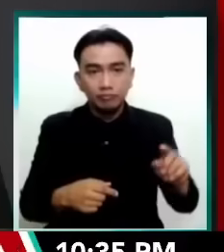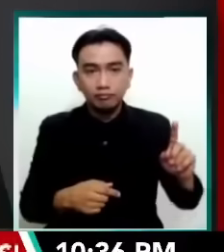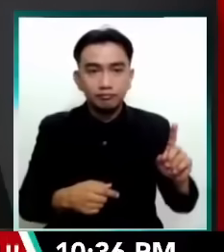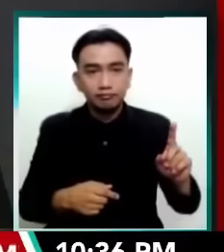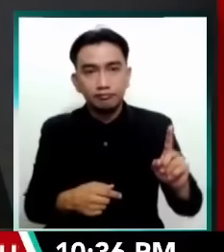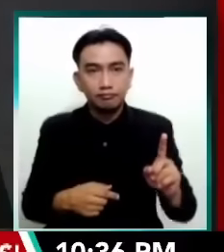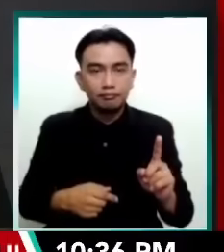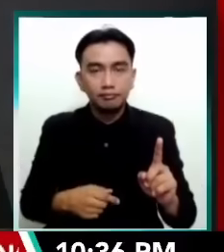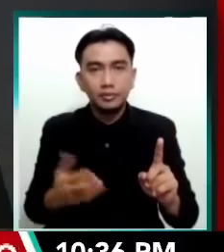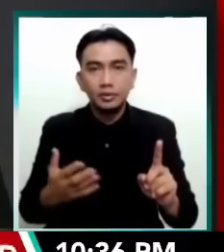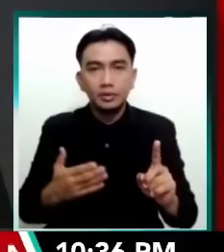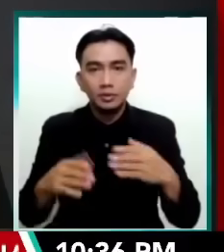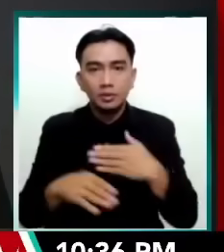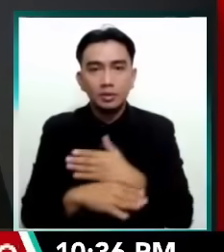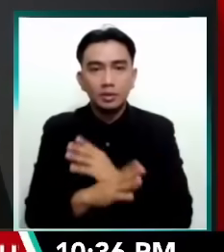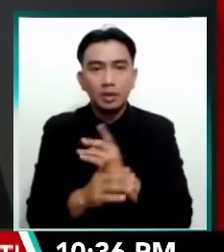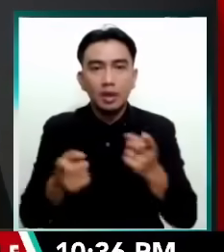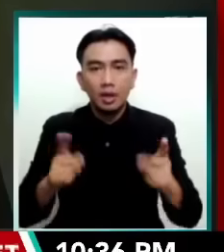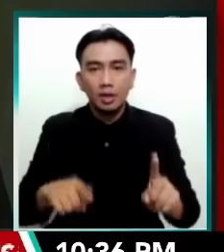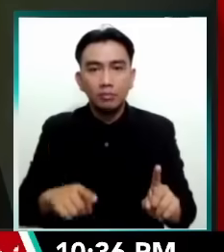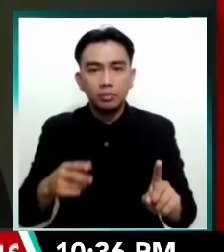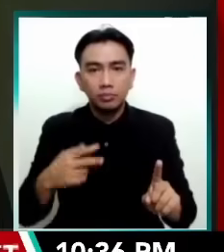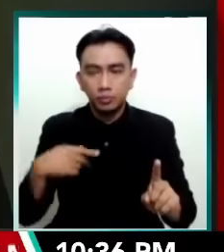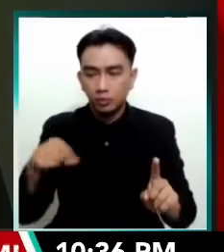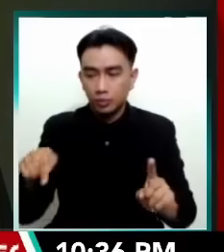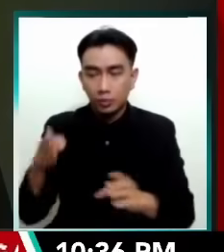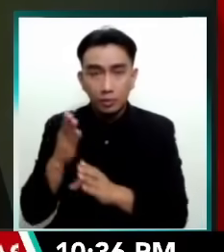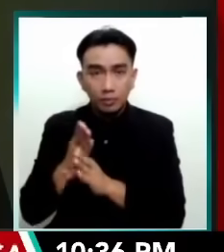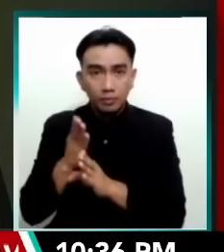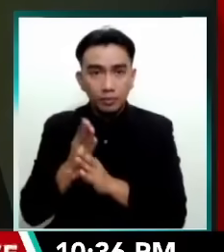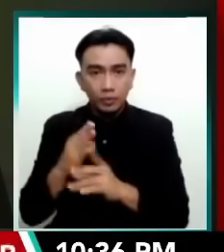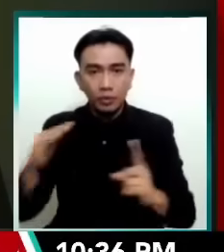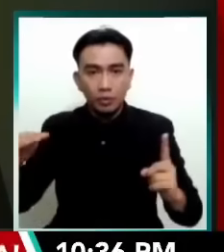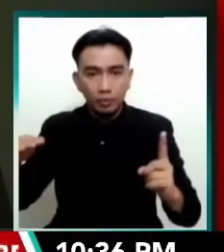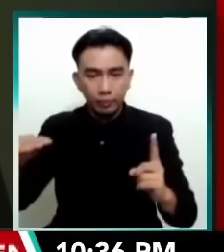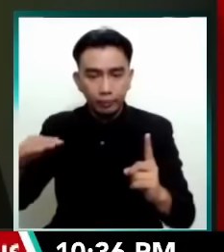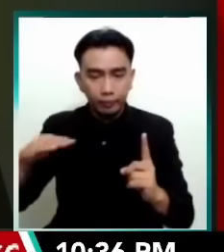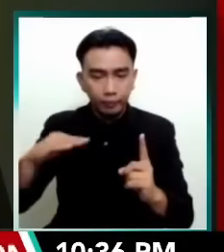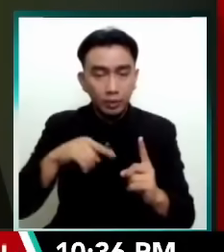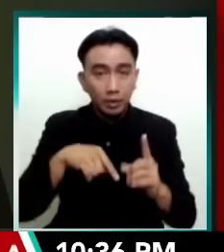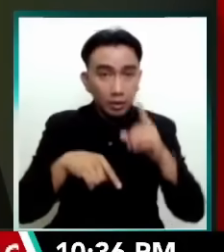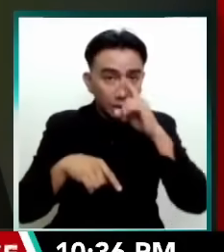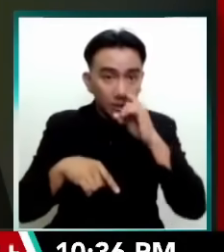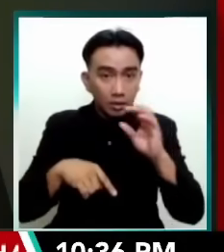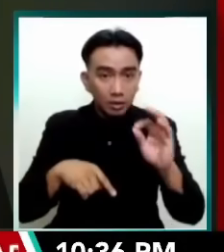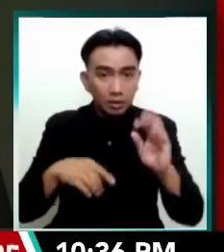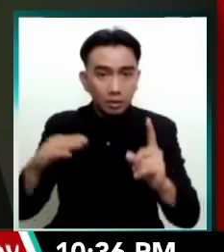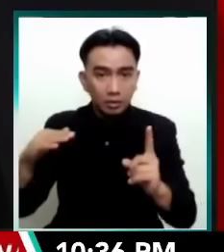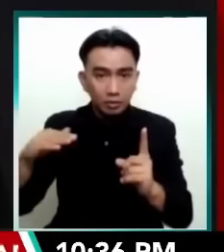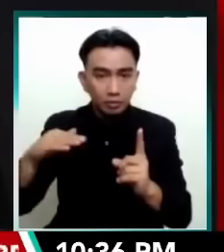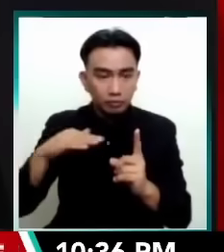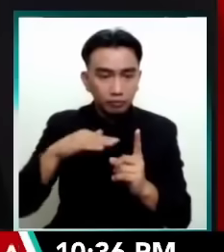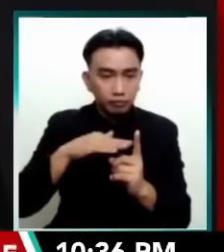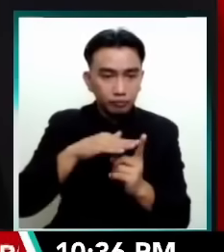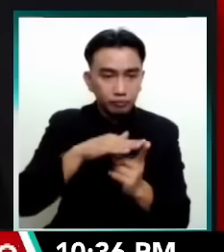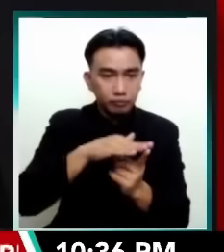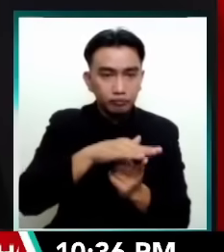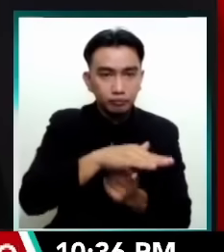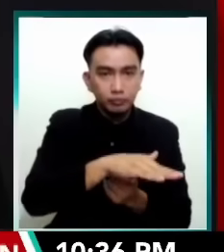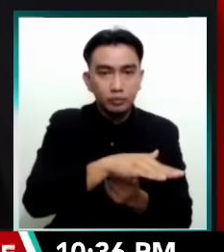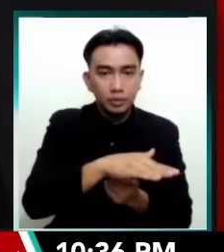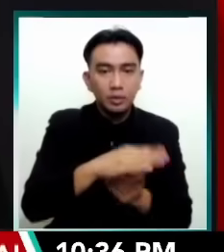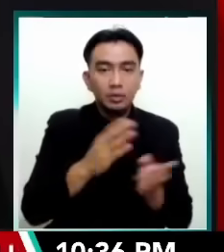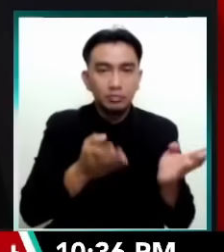City nang mabundol siya ng bus. Pumailalim ang 9 taong gulang na biktima. Sinubukan siyang i-revive at isinugod sa